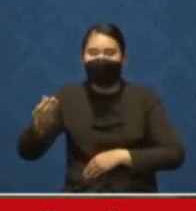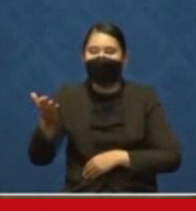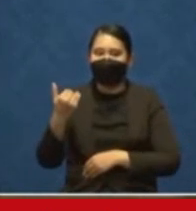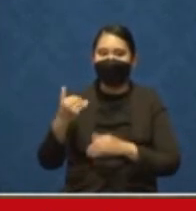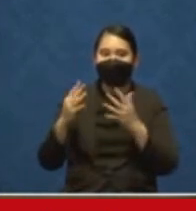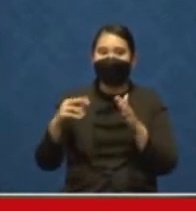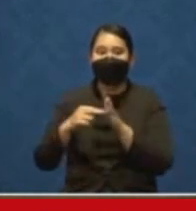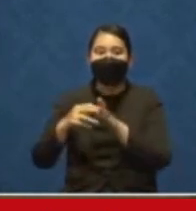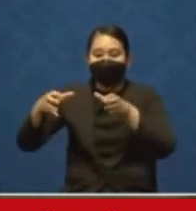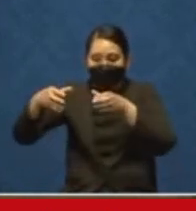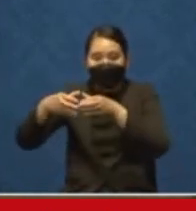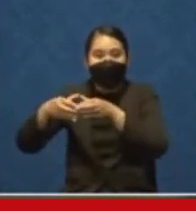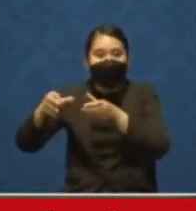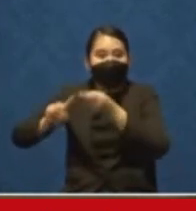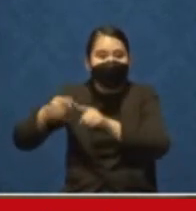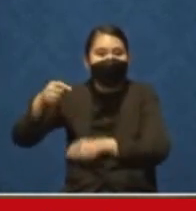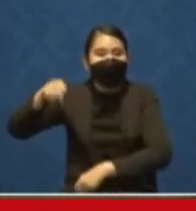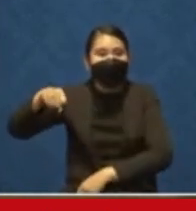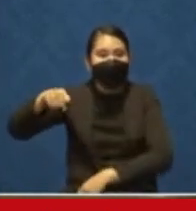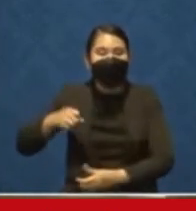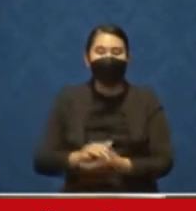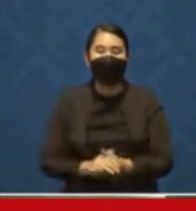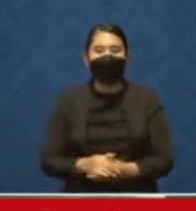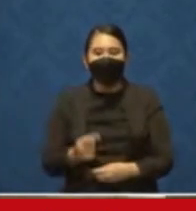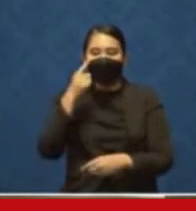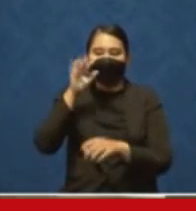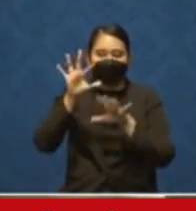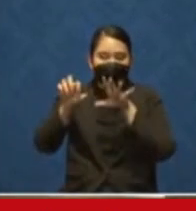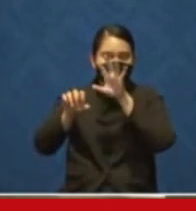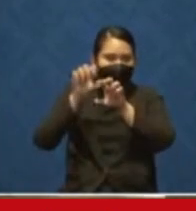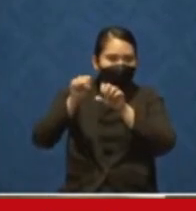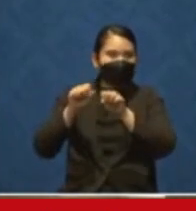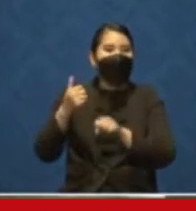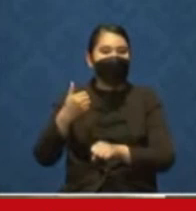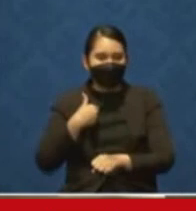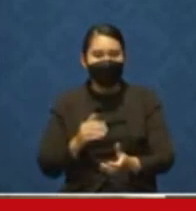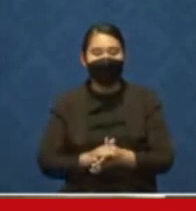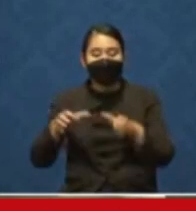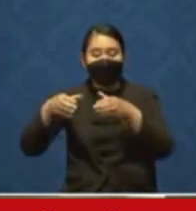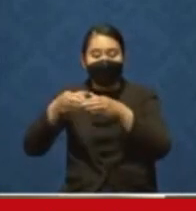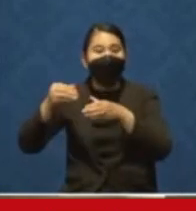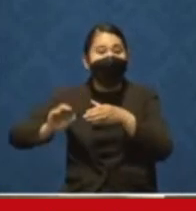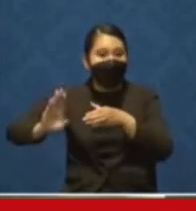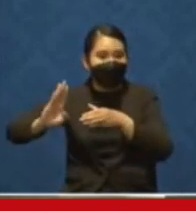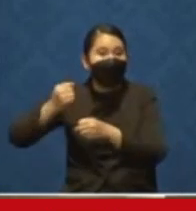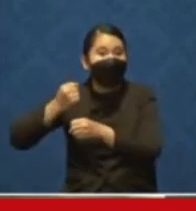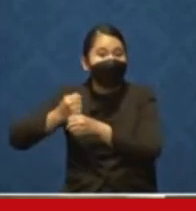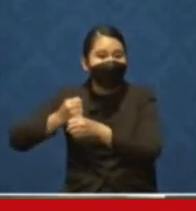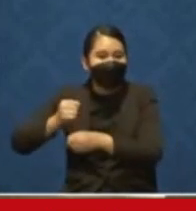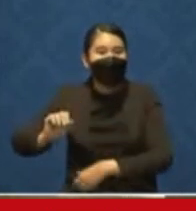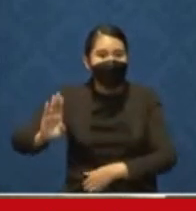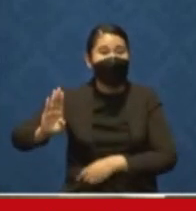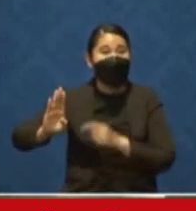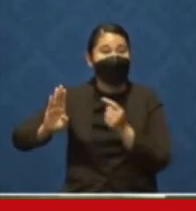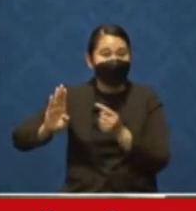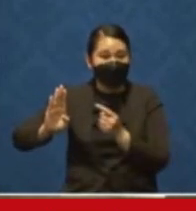ว่ามีผลประโยชน์เงินนำพรรคพวกกันหรือเปล่าที่จ่ายเร็วๆจะให้พรรคพวกหรือเปล่าแล้วที่ไม่ไปเอาคืนมาเพราะเป็นพรรคพวกหรือเปล่า